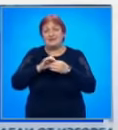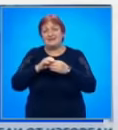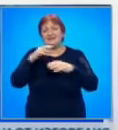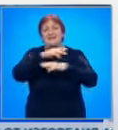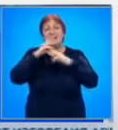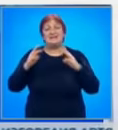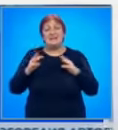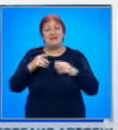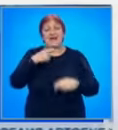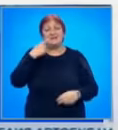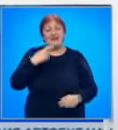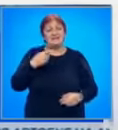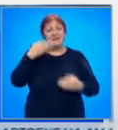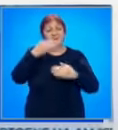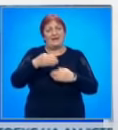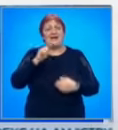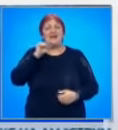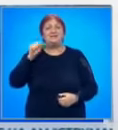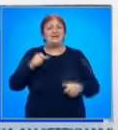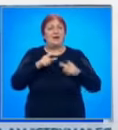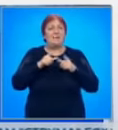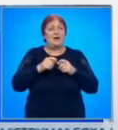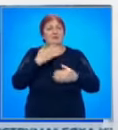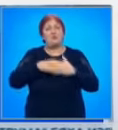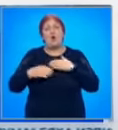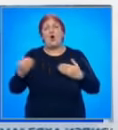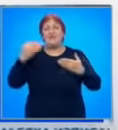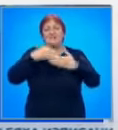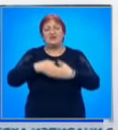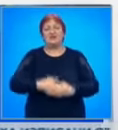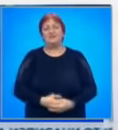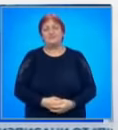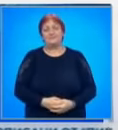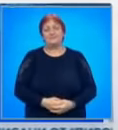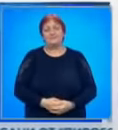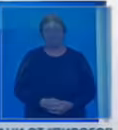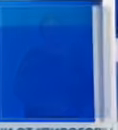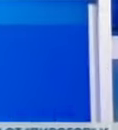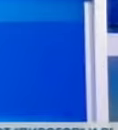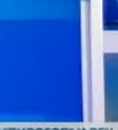магистрала Струма, разказани пред колегата Александър Марков. Спокойна вечер. Спокойна вечер.